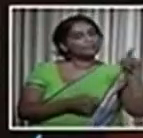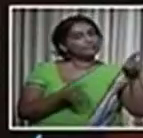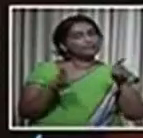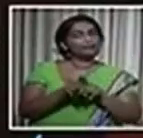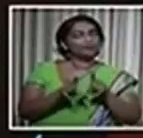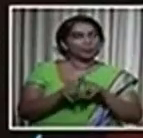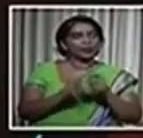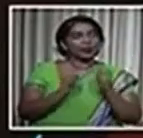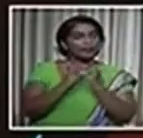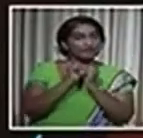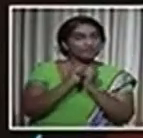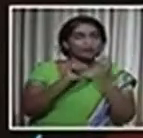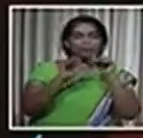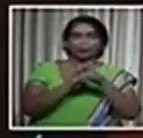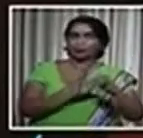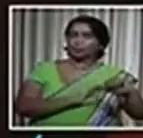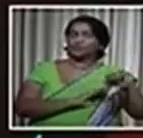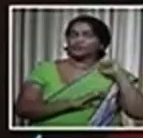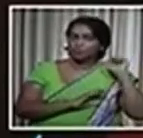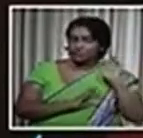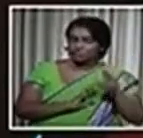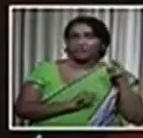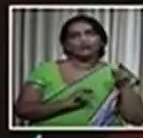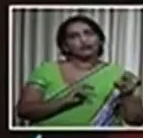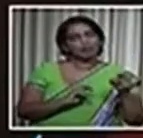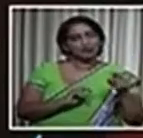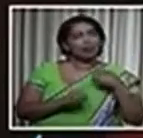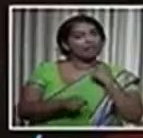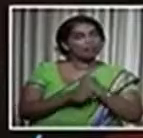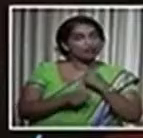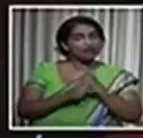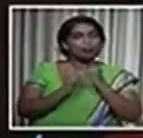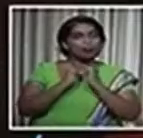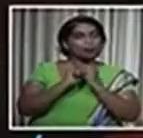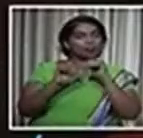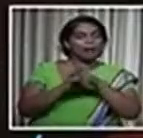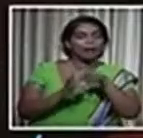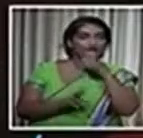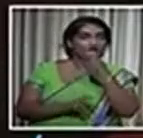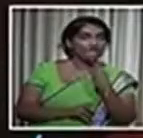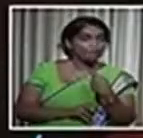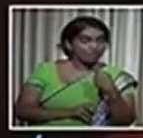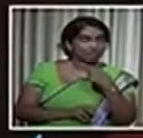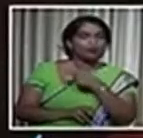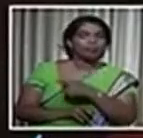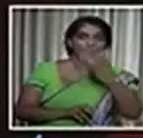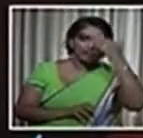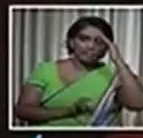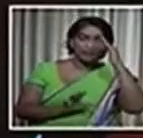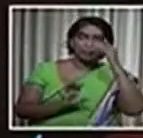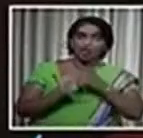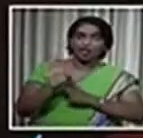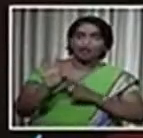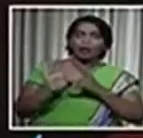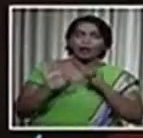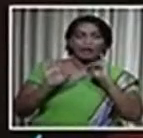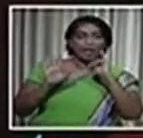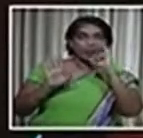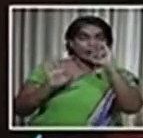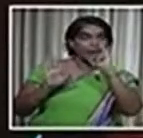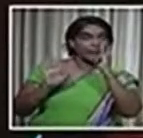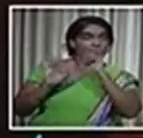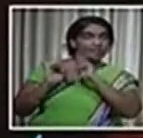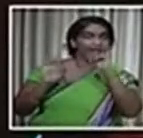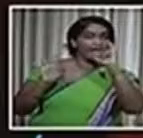ශ්‍රම බලකාය ශක්තිමත් කිරීම සඳහා රාජ්‍ය සේවයෙන් විශ්‍රාම ගන්න වයස අවුරුදු 65